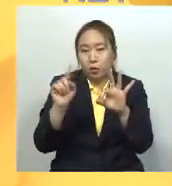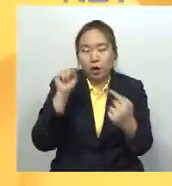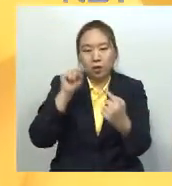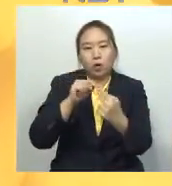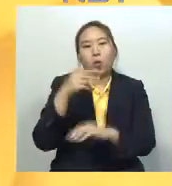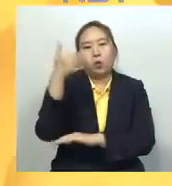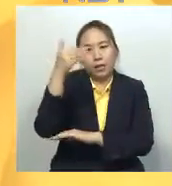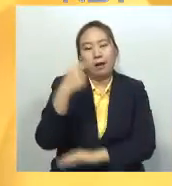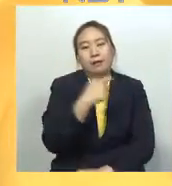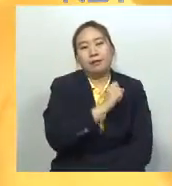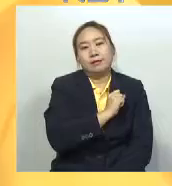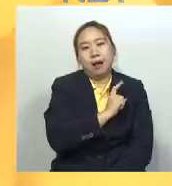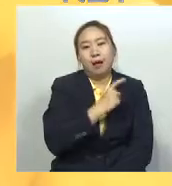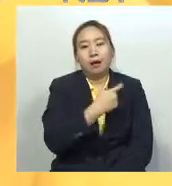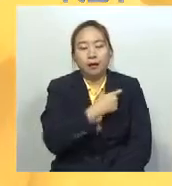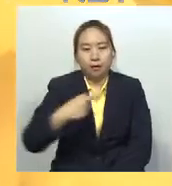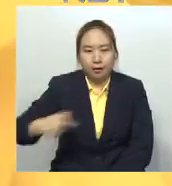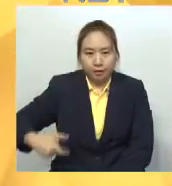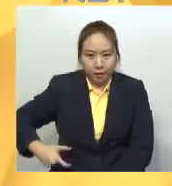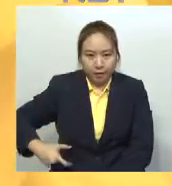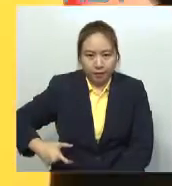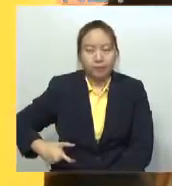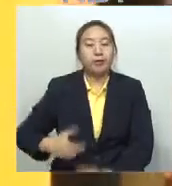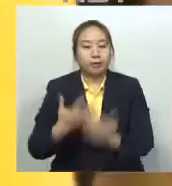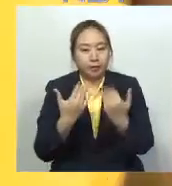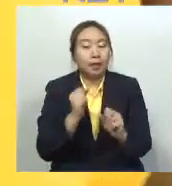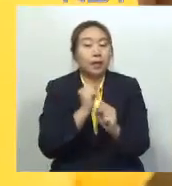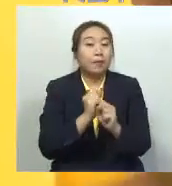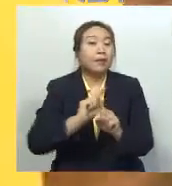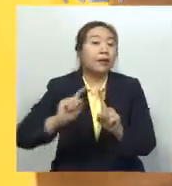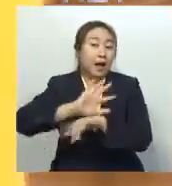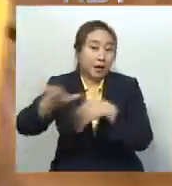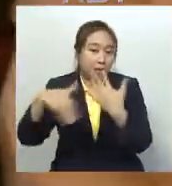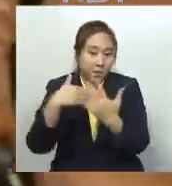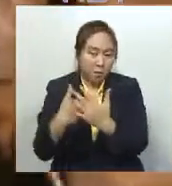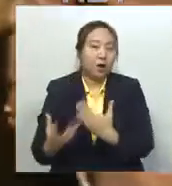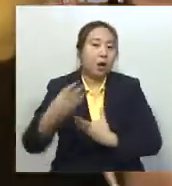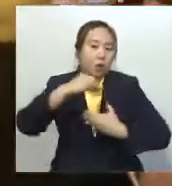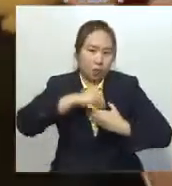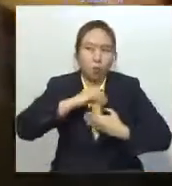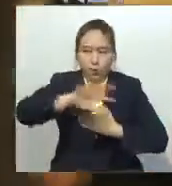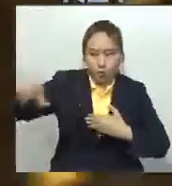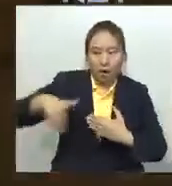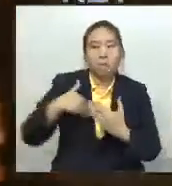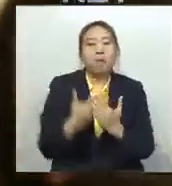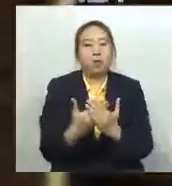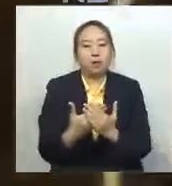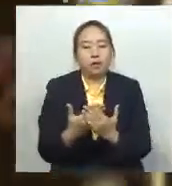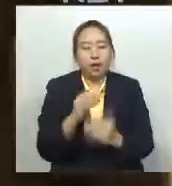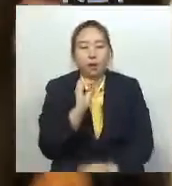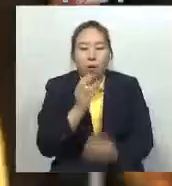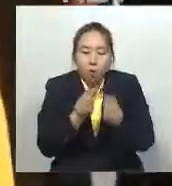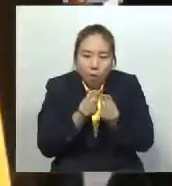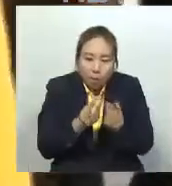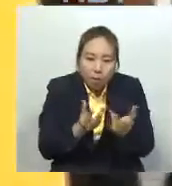ถาบันชาติศาสนาพระมหากษัตริย์และยืนยันว่าสิ่งเหล่านี้อยู่กับพวกเราทุกคนเสมอพร้อมกล่าวอ